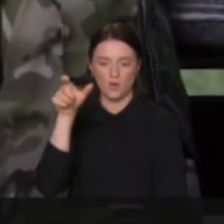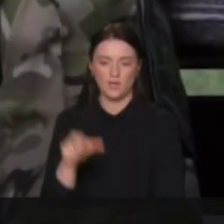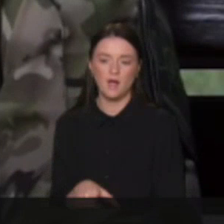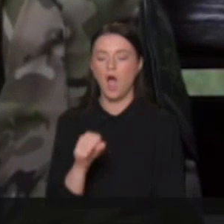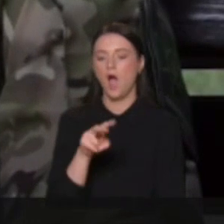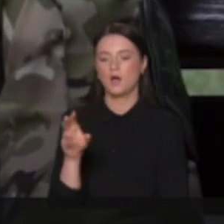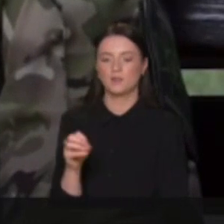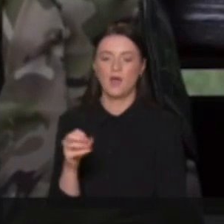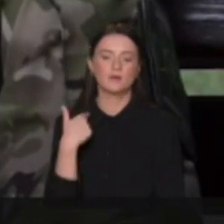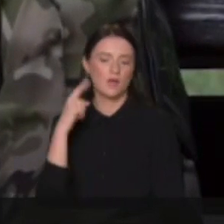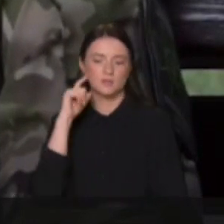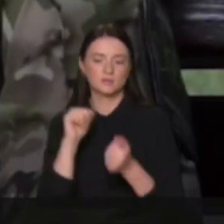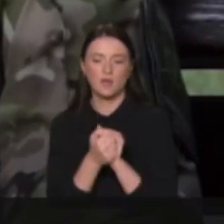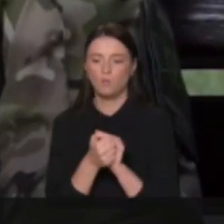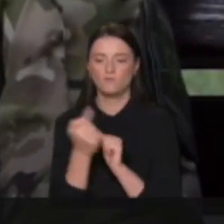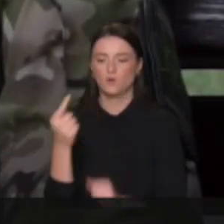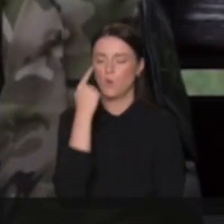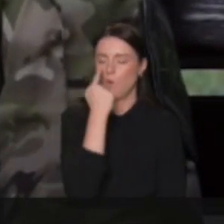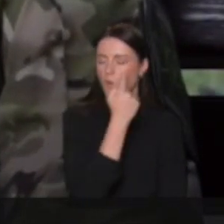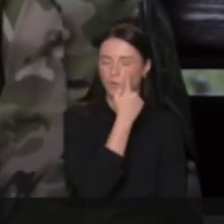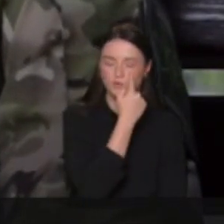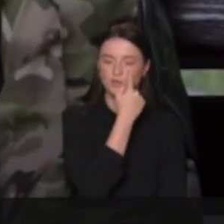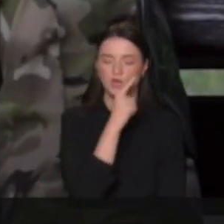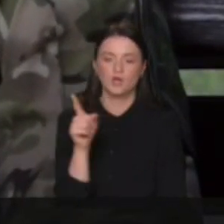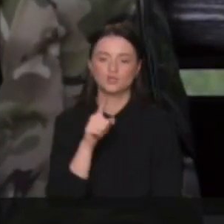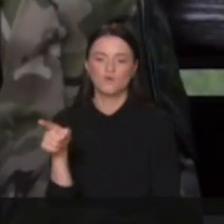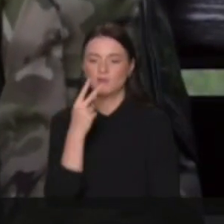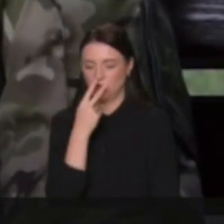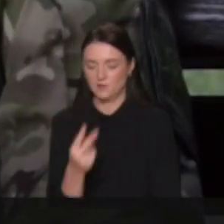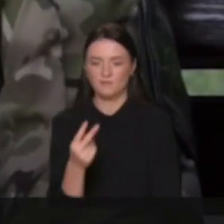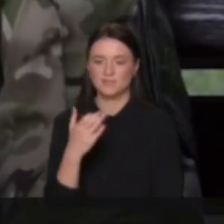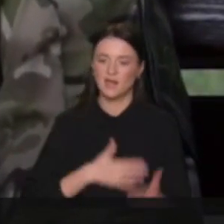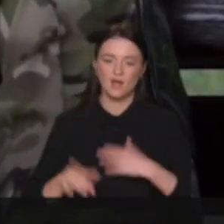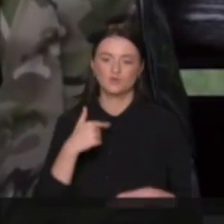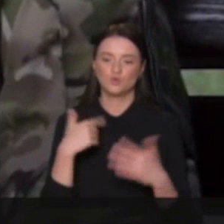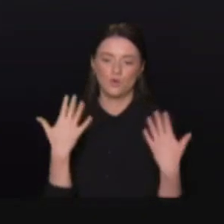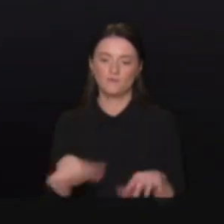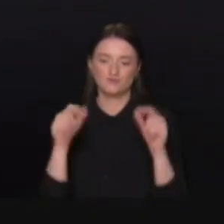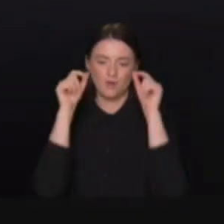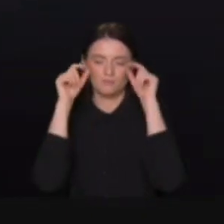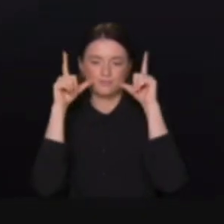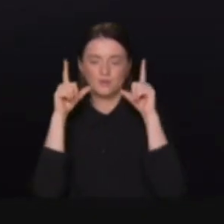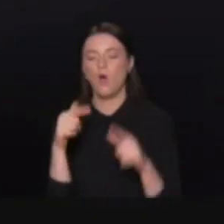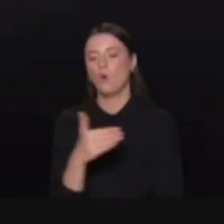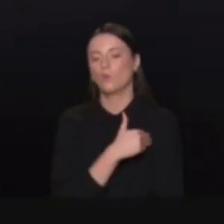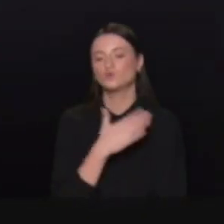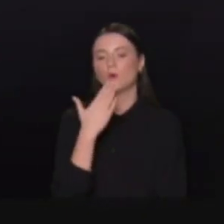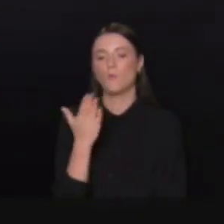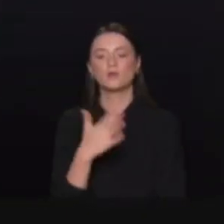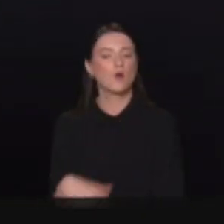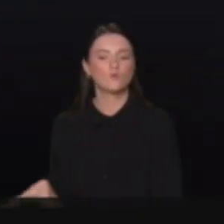але я запам'ятаю його очі, що вони дивилися з радістю, що я вже прийшов до тями. Хочу подякувати